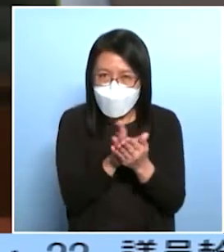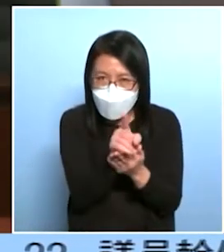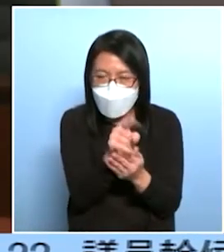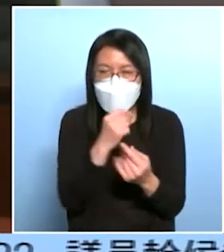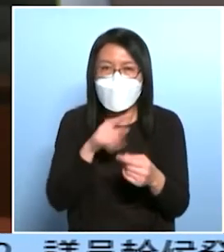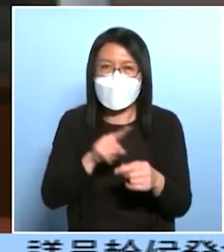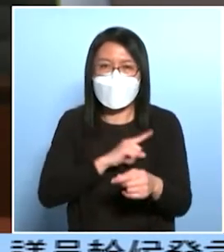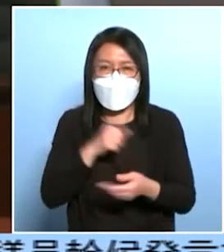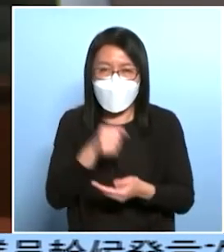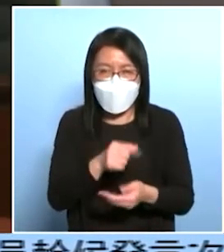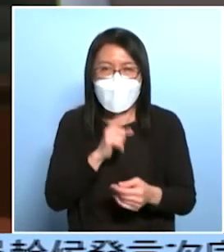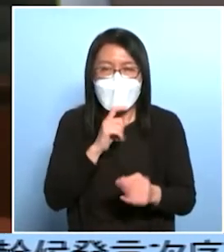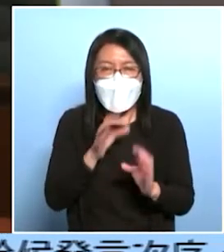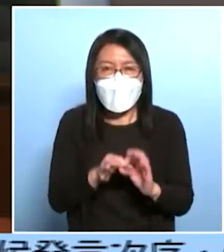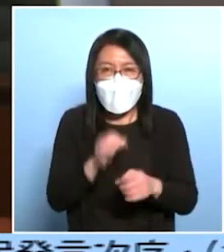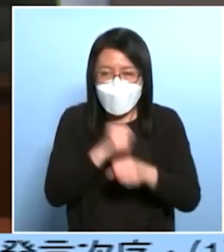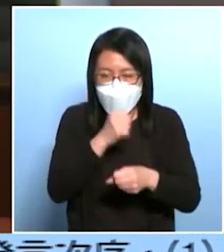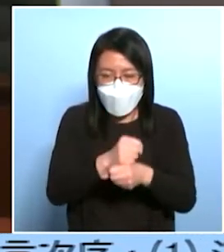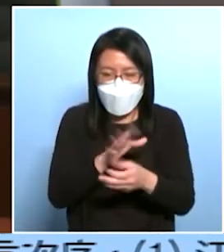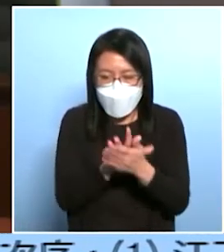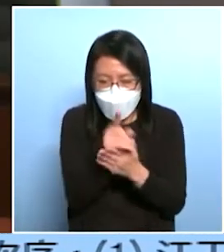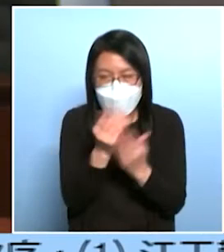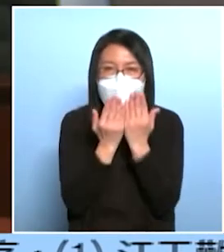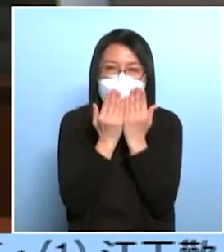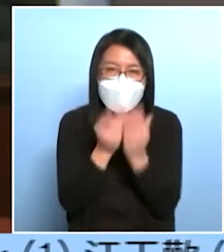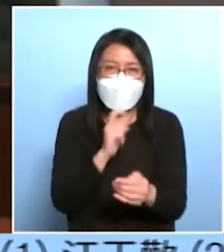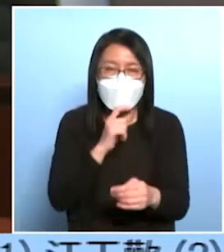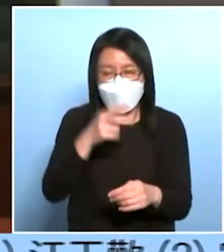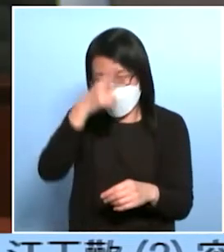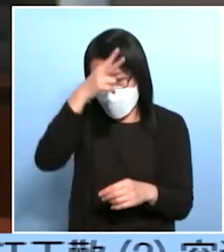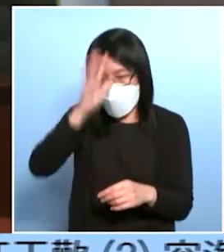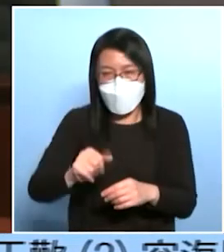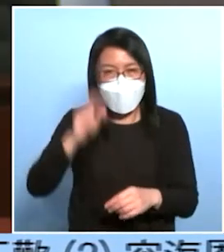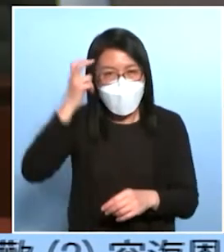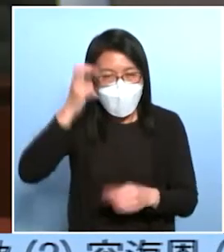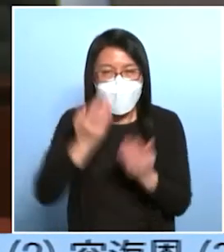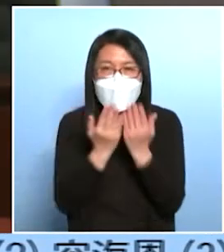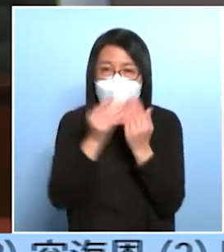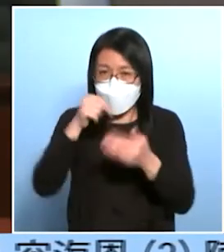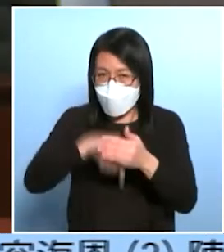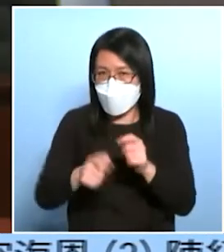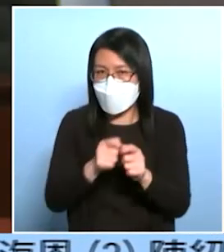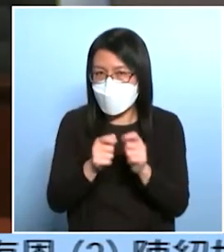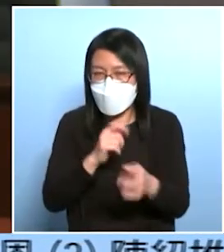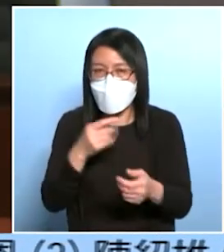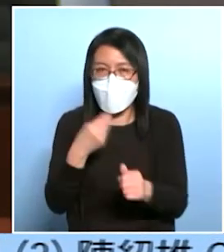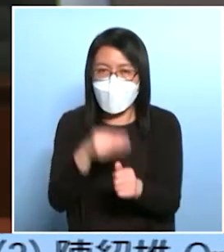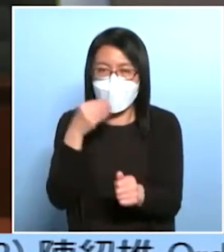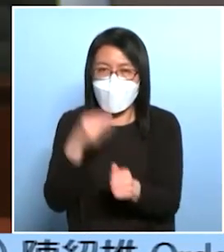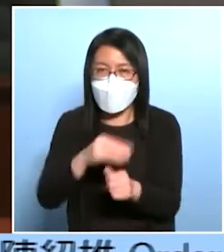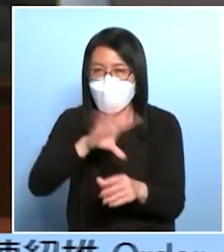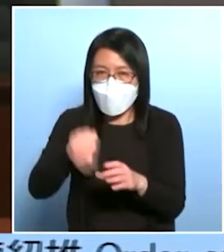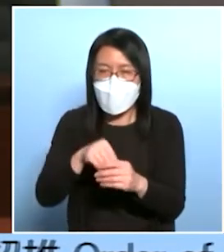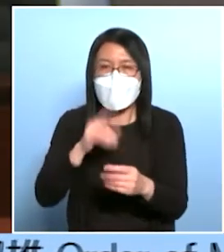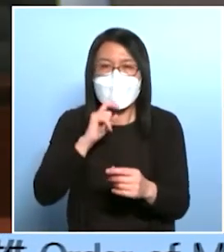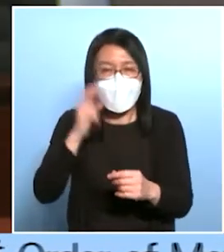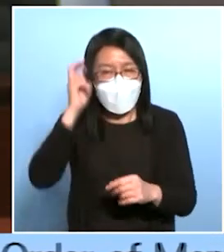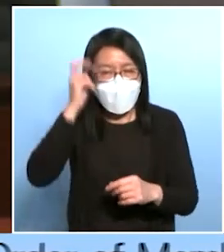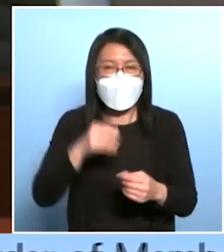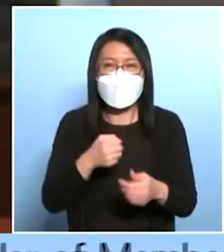專上院校提供職專嘅課程，當局可以考慮整合呢啲嘅課程內容，涵蓋更多嘅培訓。中期嚟講，可以考